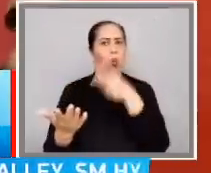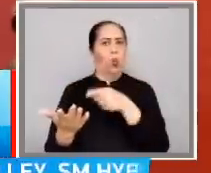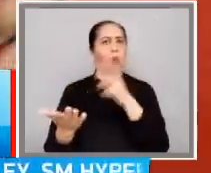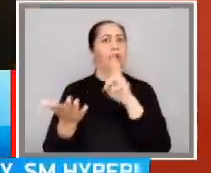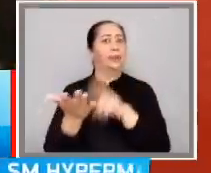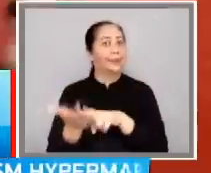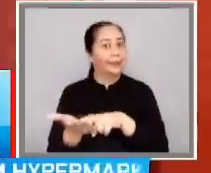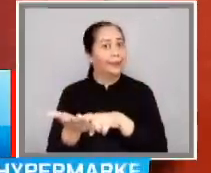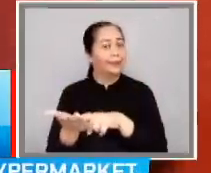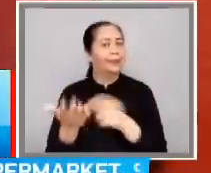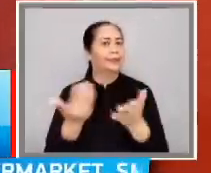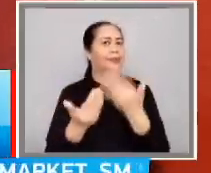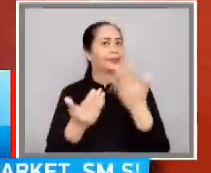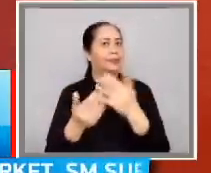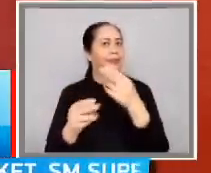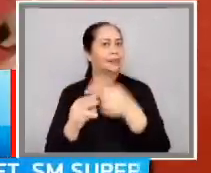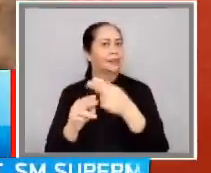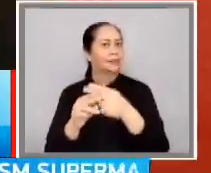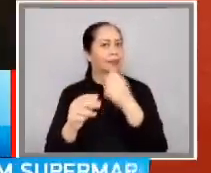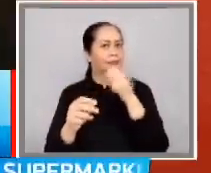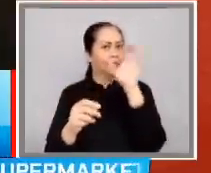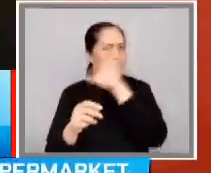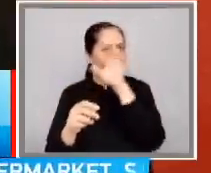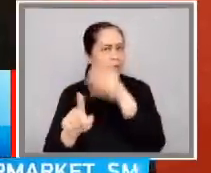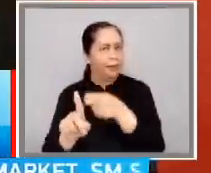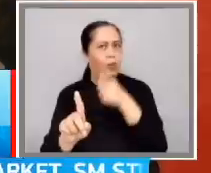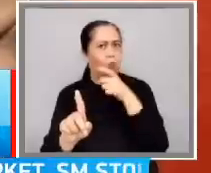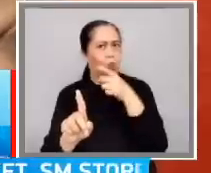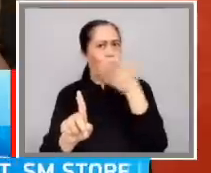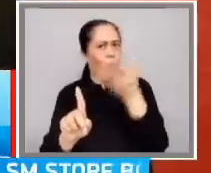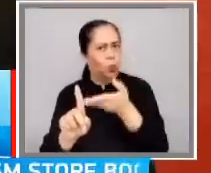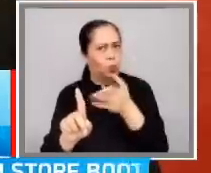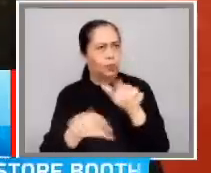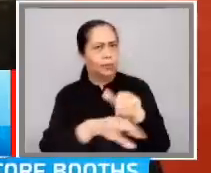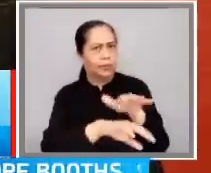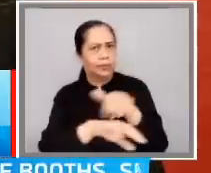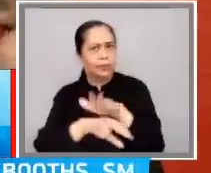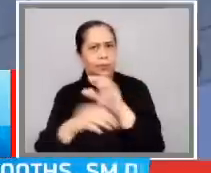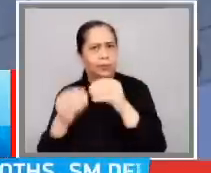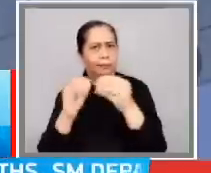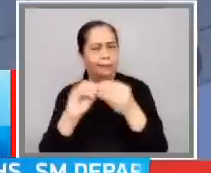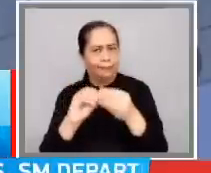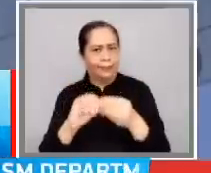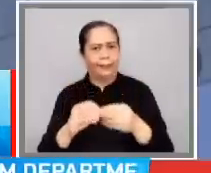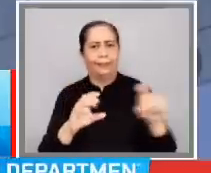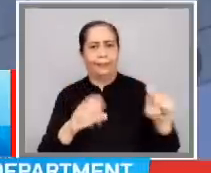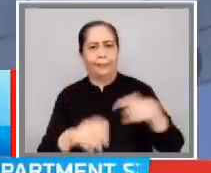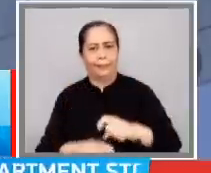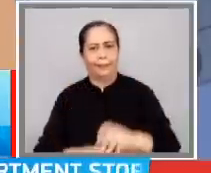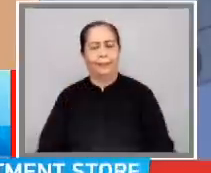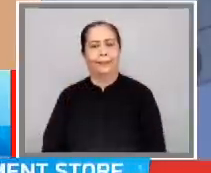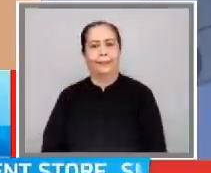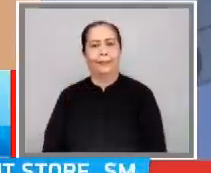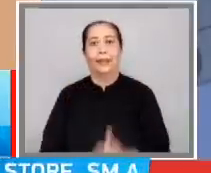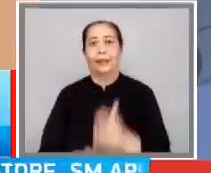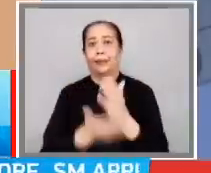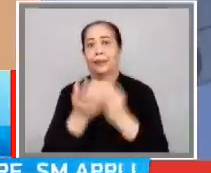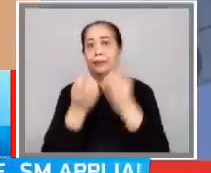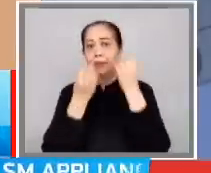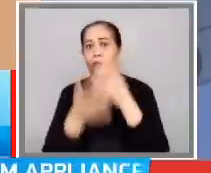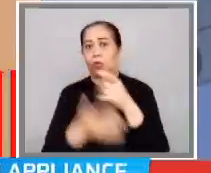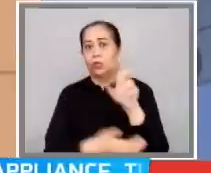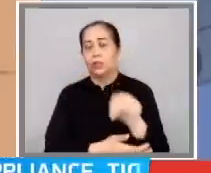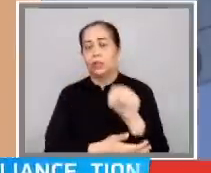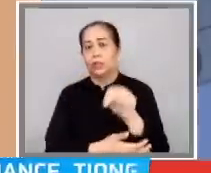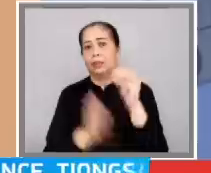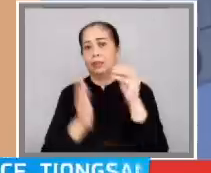hindi, madaling maritik mo. Maritik yung number na nagte-text sa akin. Ilan sa mga impormasyon na kinakailangan na ilagay